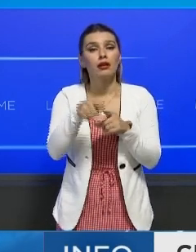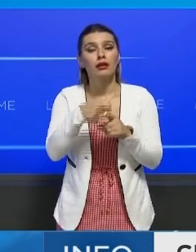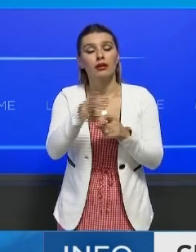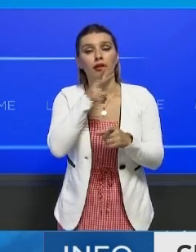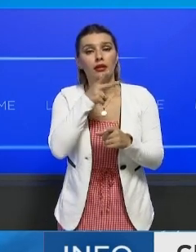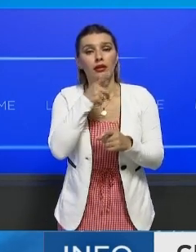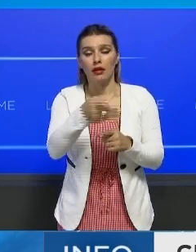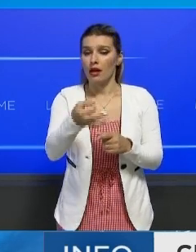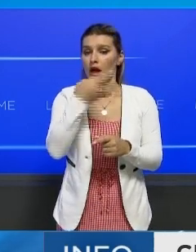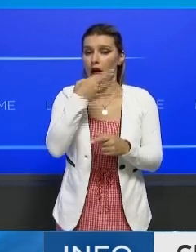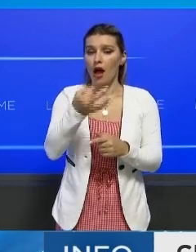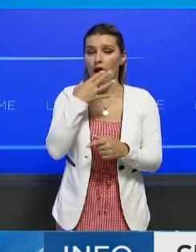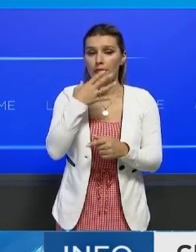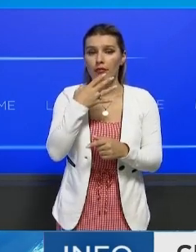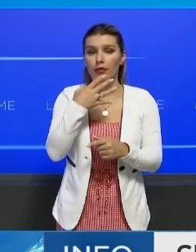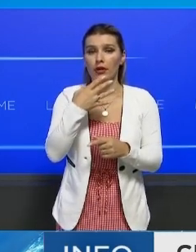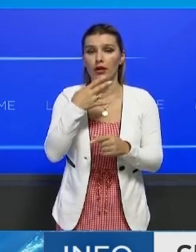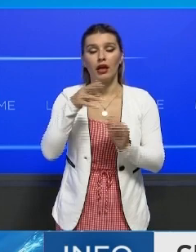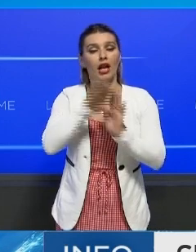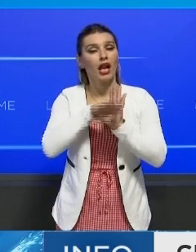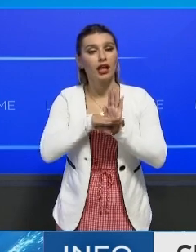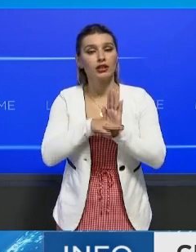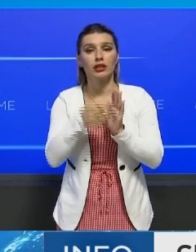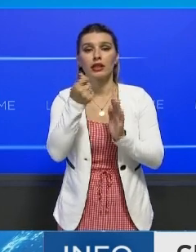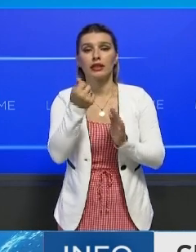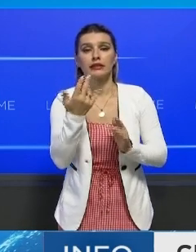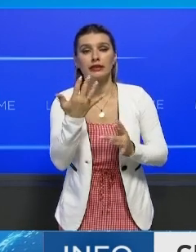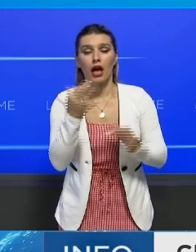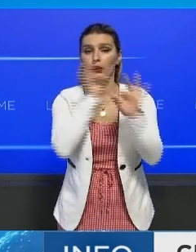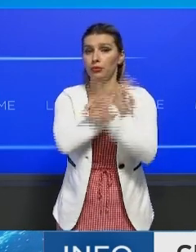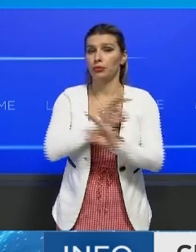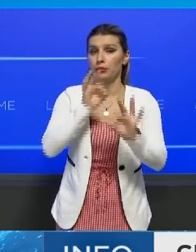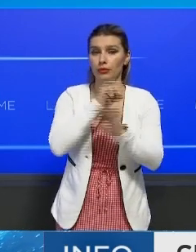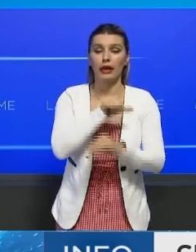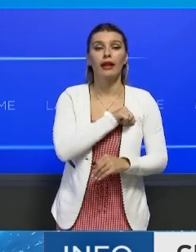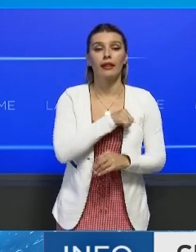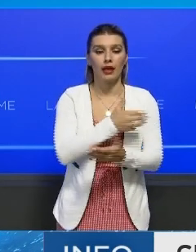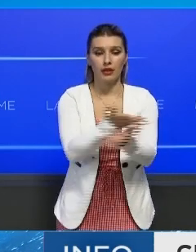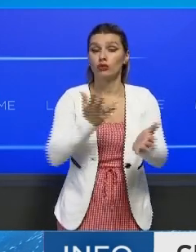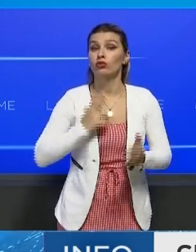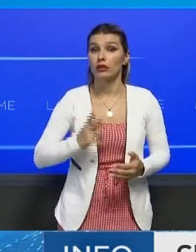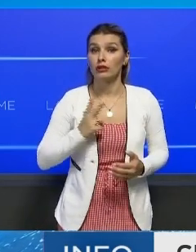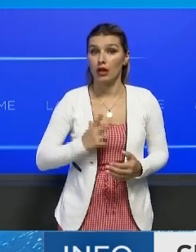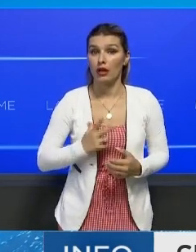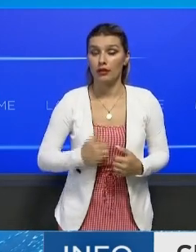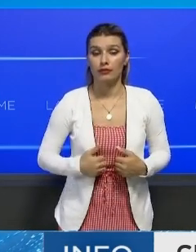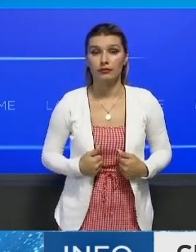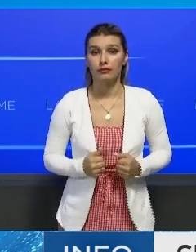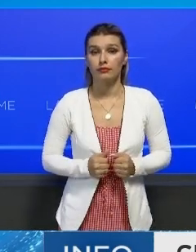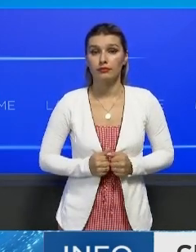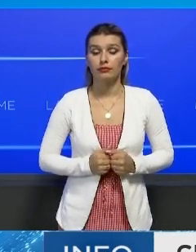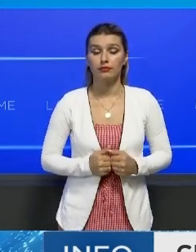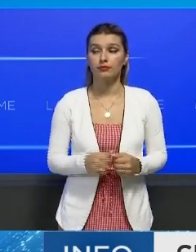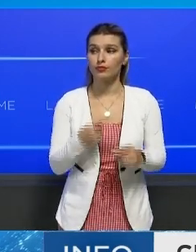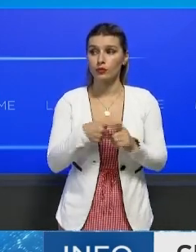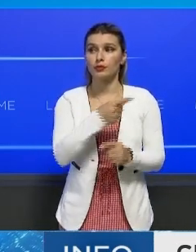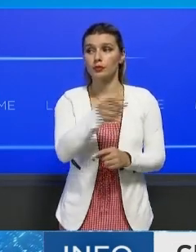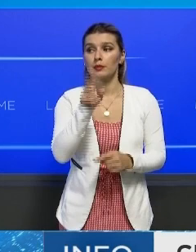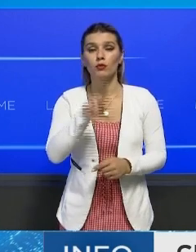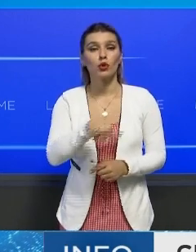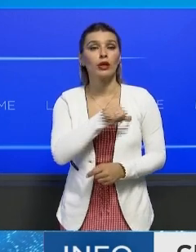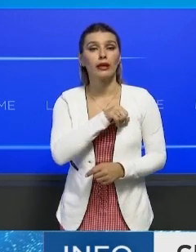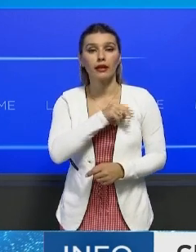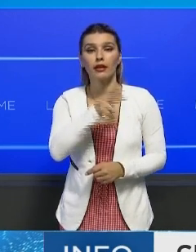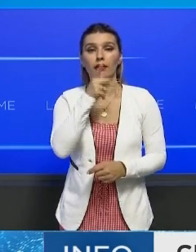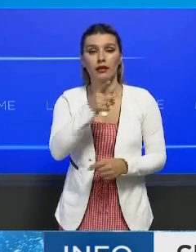për qytetarët dhe në interes të qytetarëve. Por, keni qëllim për